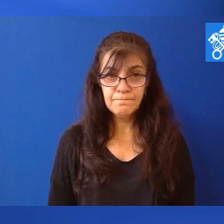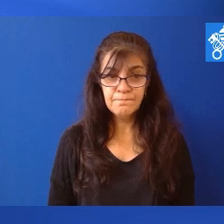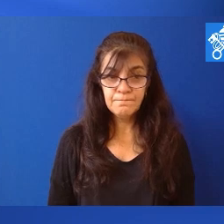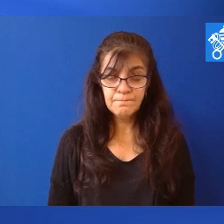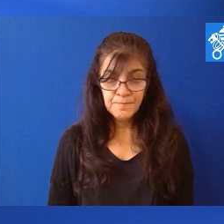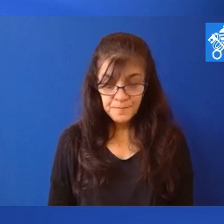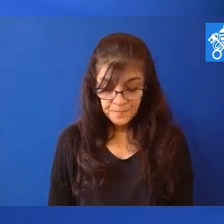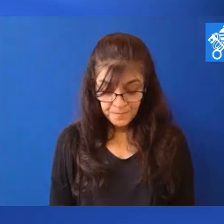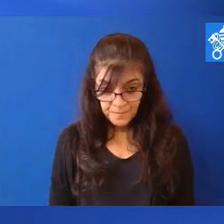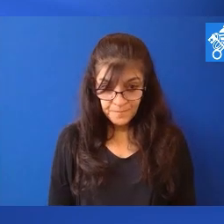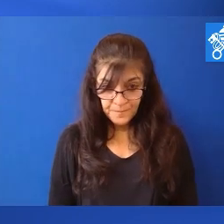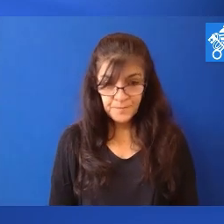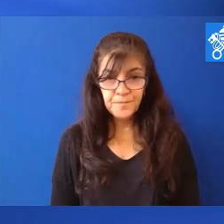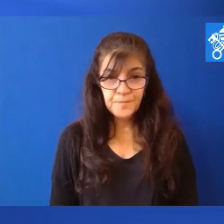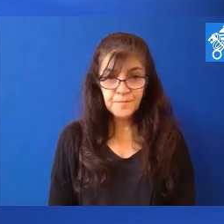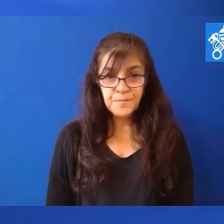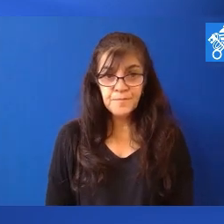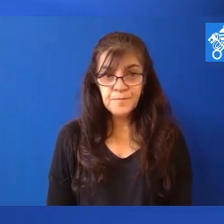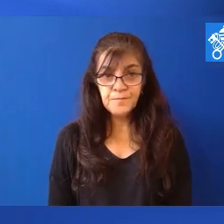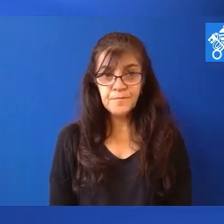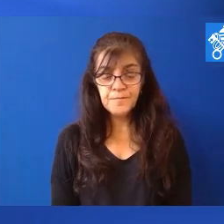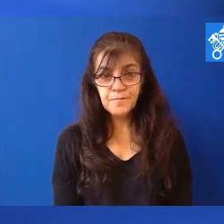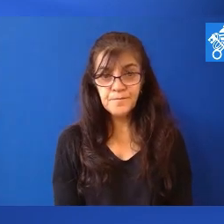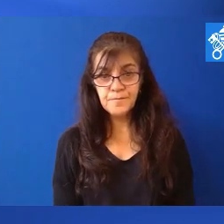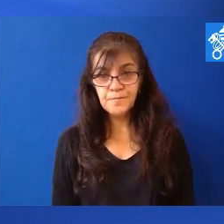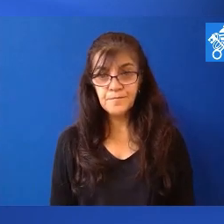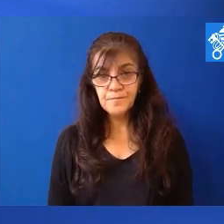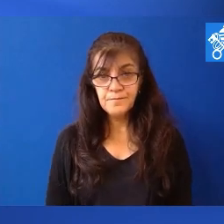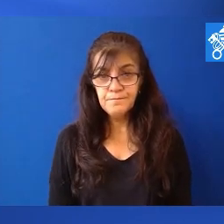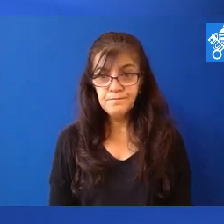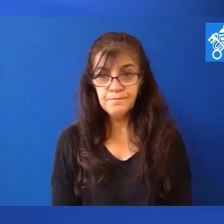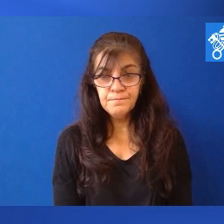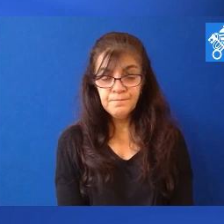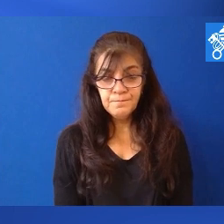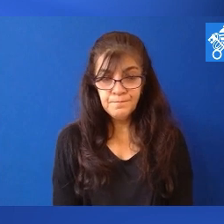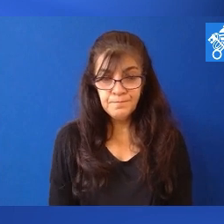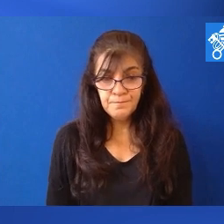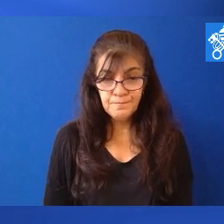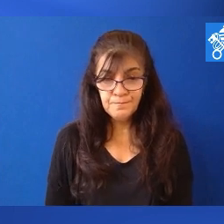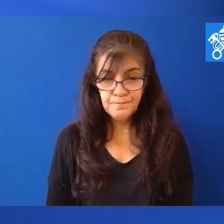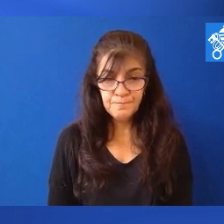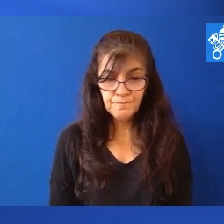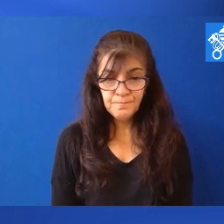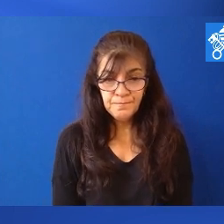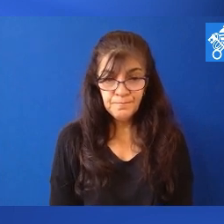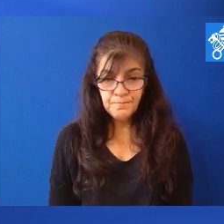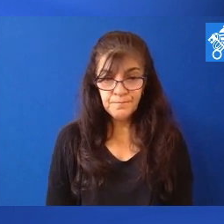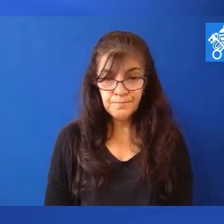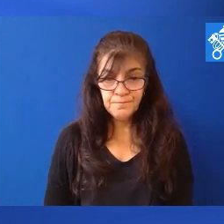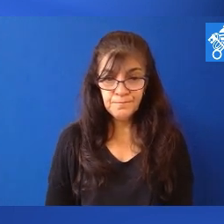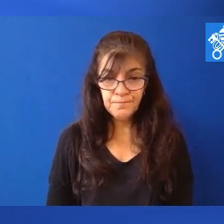واضطراب داخلي ونزعة إلى الأمور الدنيا والأرضية وقلق بسبب